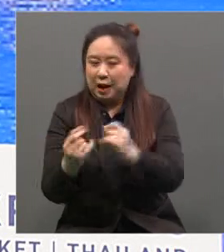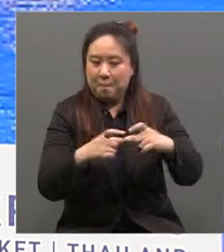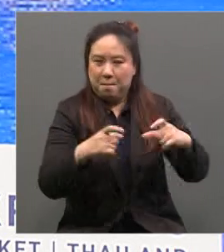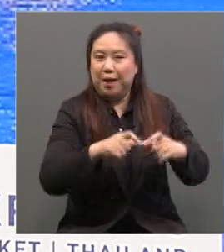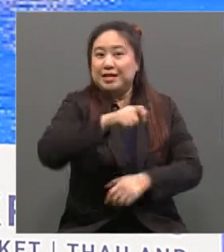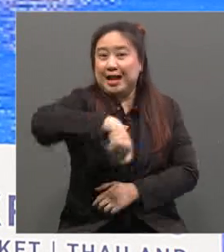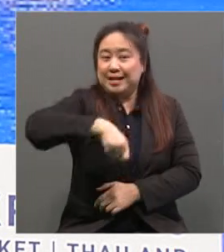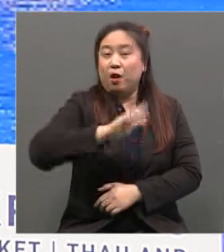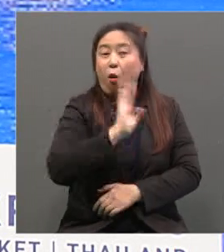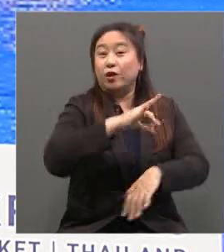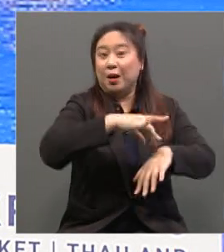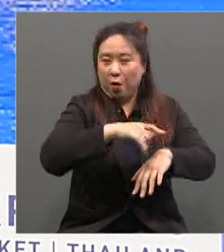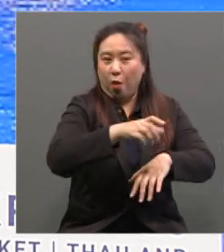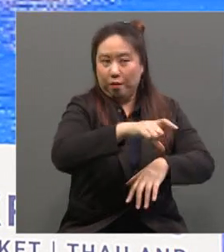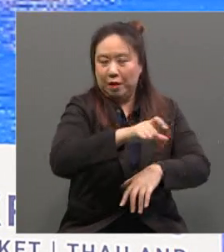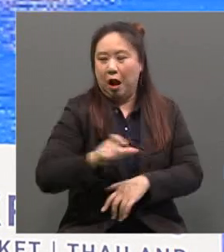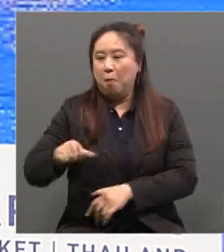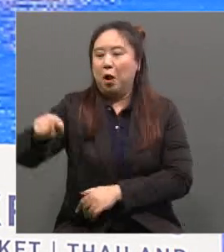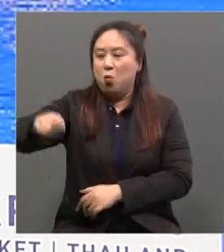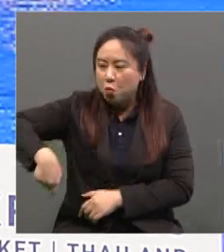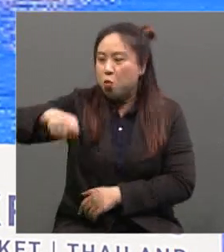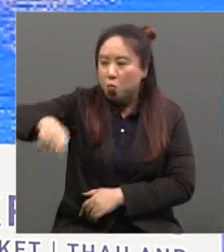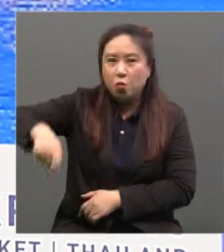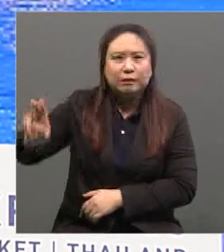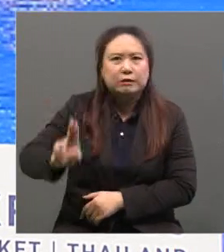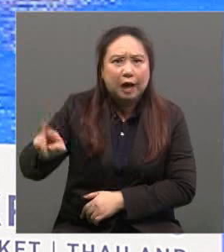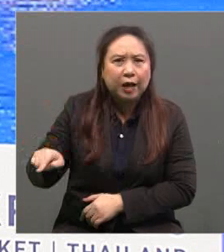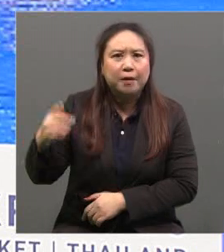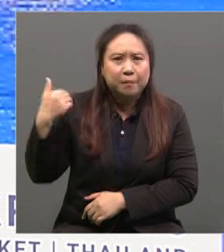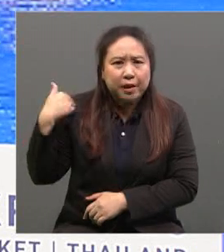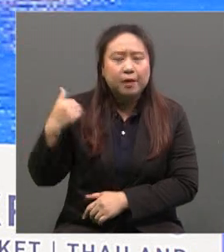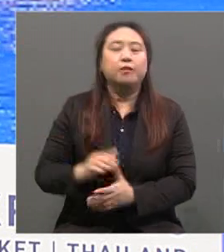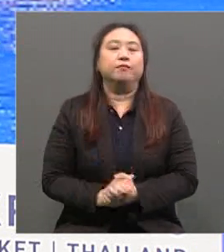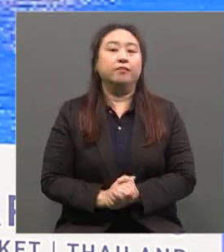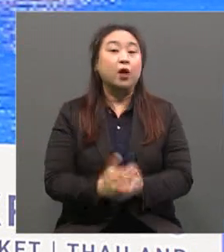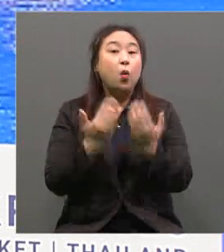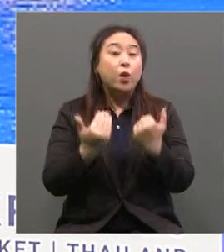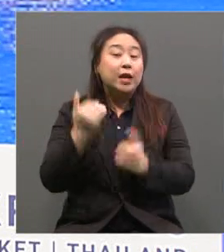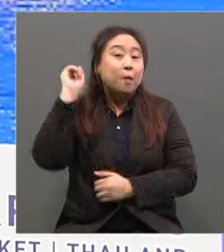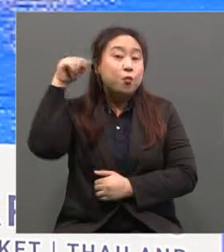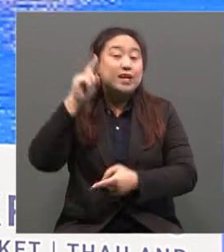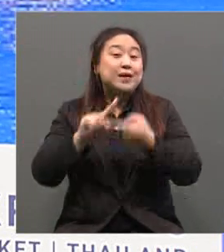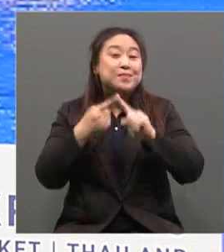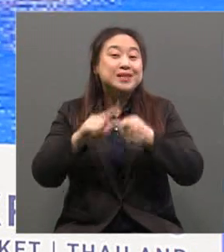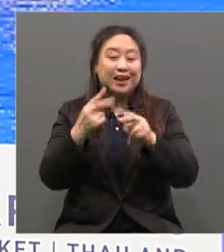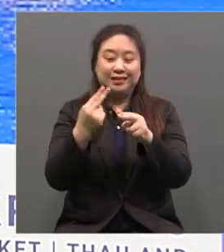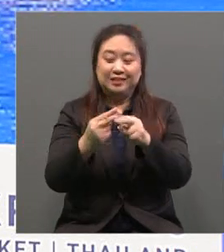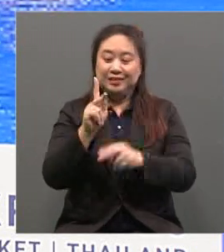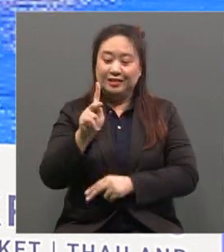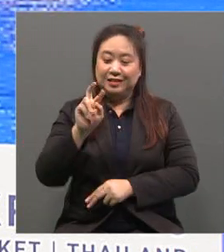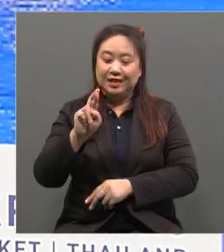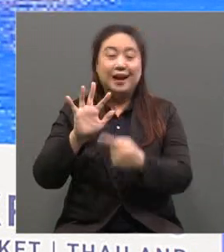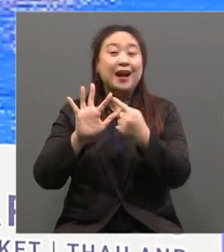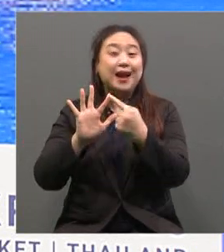แล้วไปใช้ตั้งแต่คืนวันเกิดเหตุต่อเนื่องจากหลังวันเกิดเหตุด้วยเนี่ยวันนี้คุณกระติกเองหรือว่าคุณอิฐจุฑาสุขสวัสดิ์นะฮะ